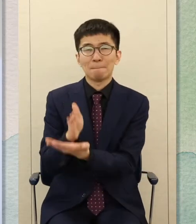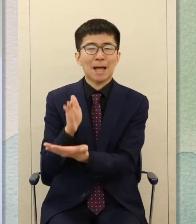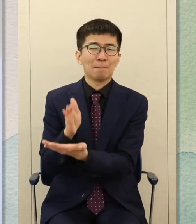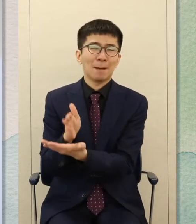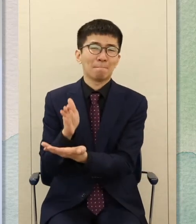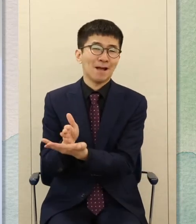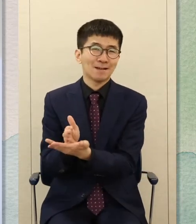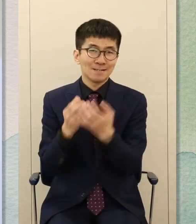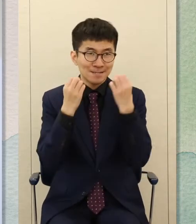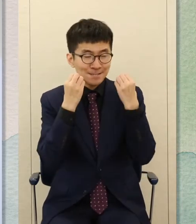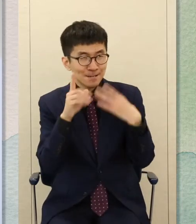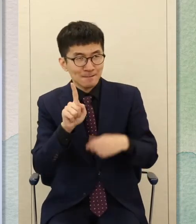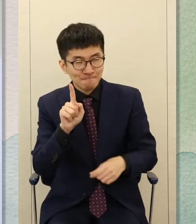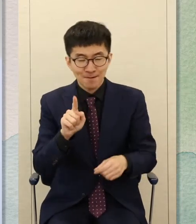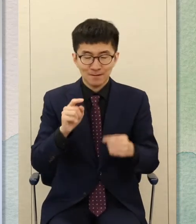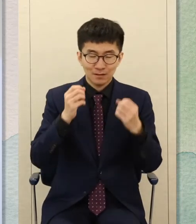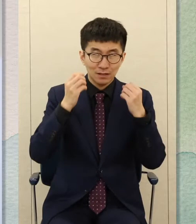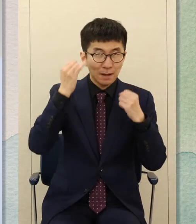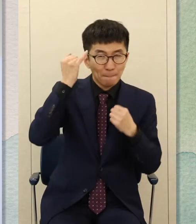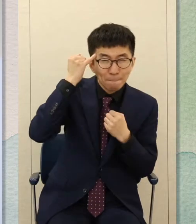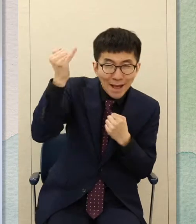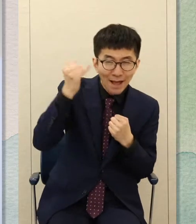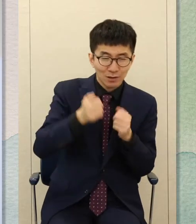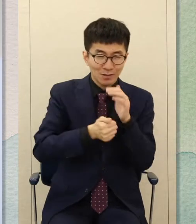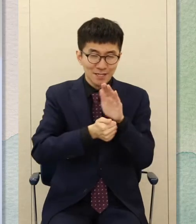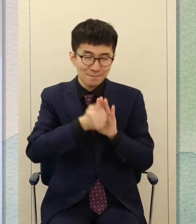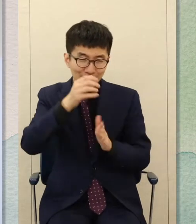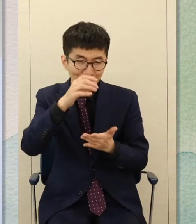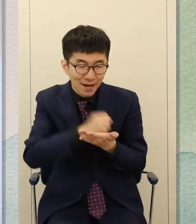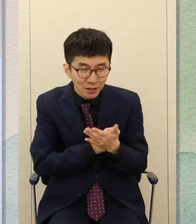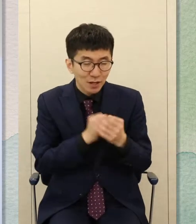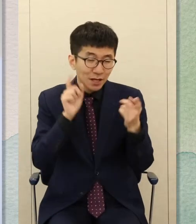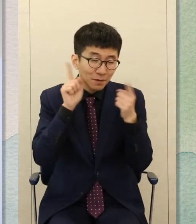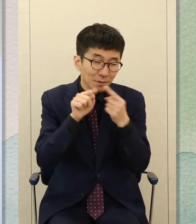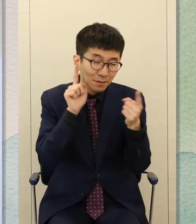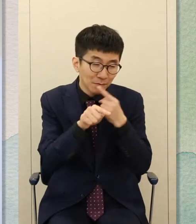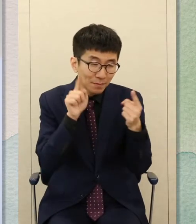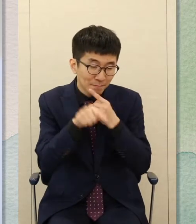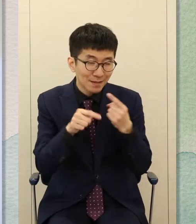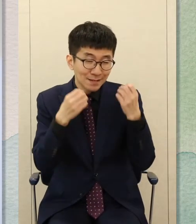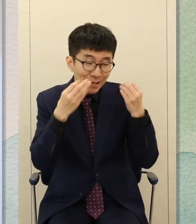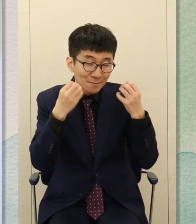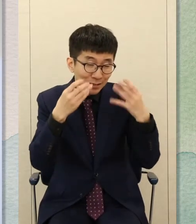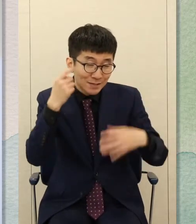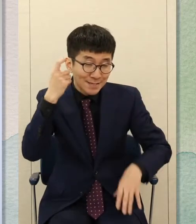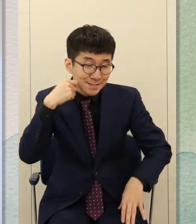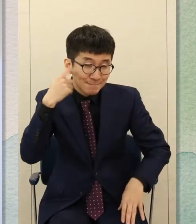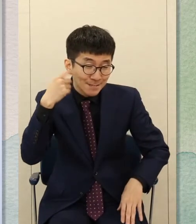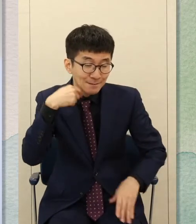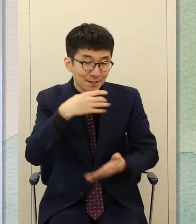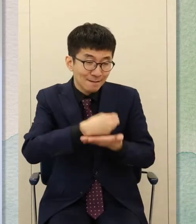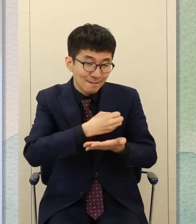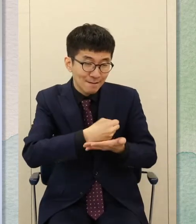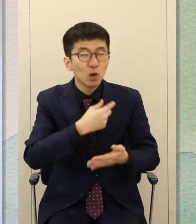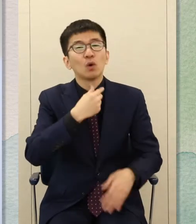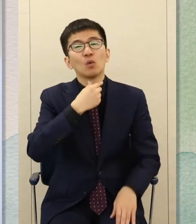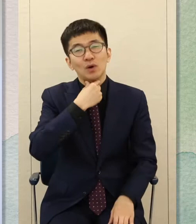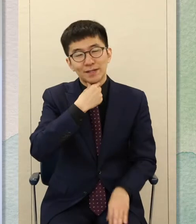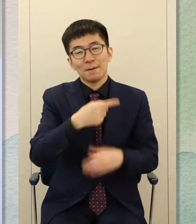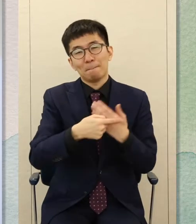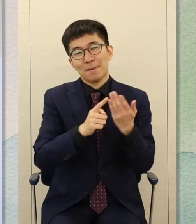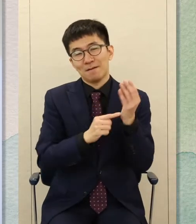예, 성찰적이고 좀 더 희망이 있고 매일매일 새로워지는 그런 삶을 살아가고